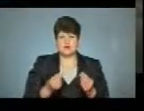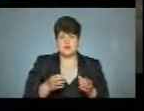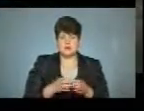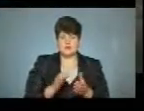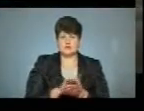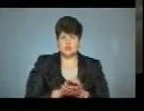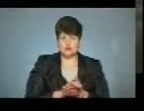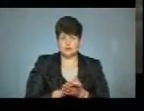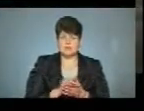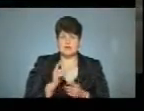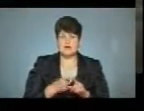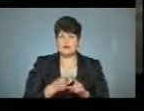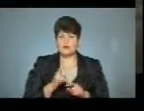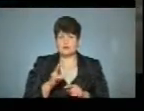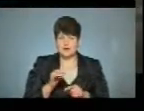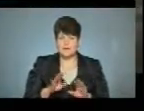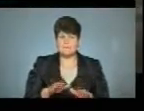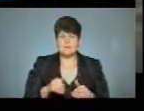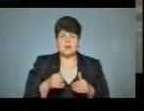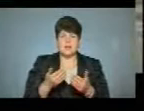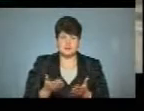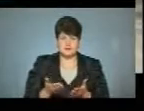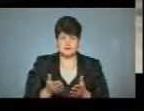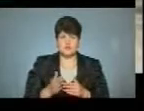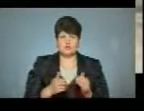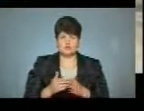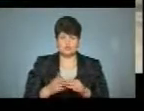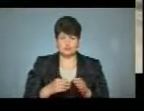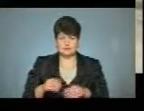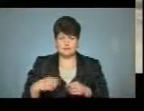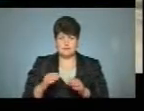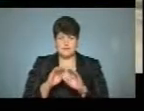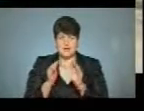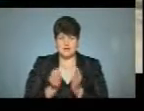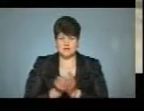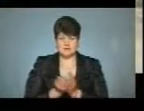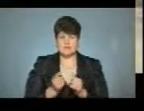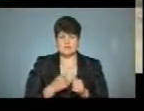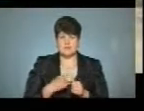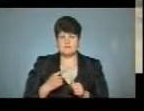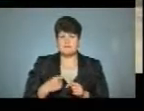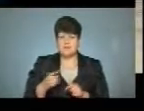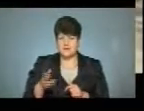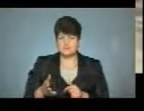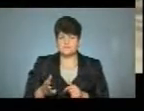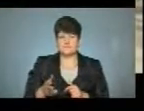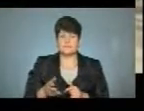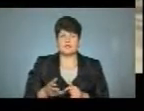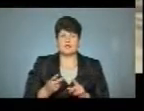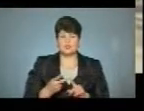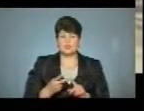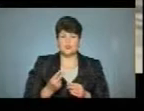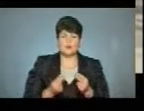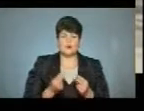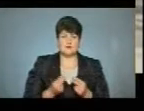знайомлення називається «Картопелька». Ми передаємо з рук в руки м'ячик, називаємо ім'я, так ми познайомимося. Друга в нас буде